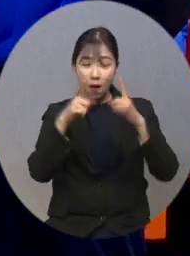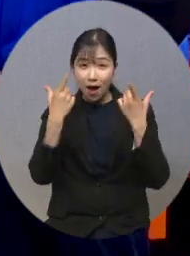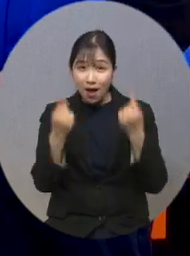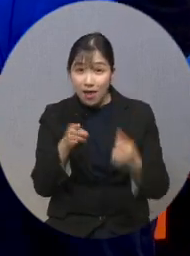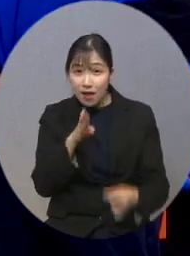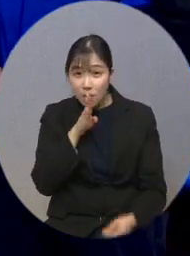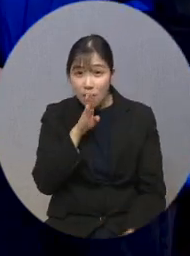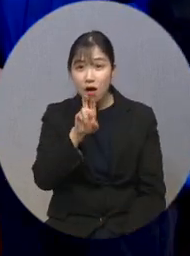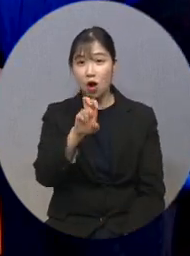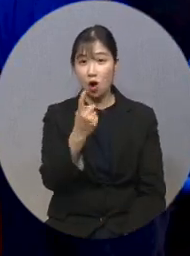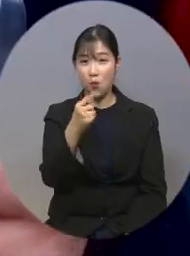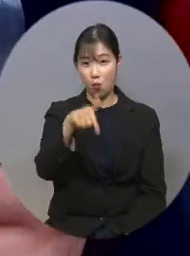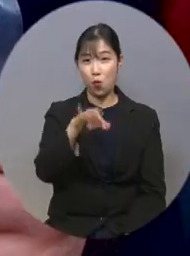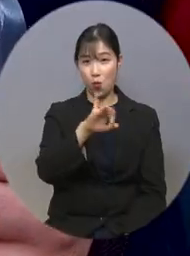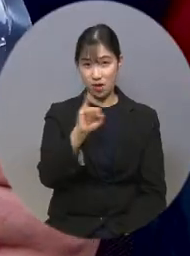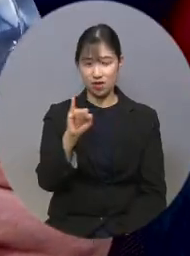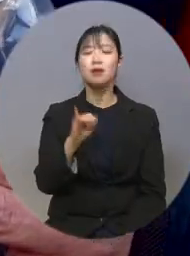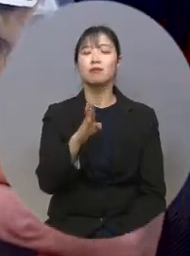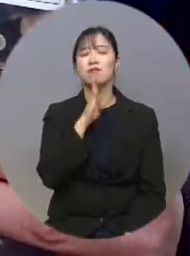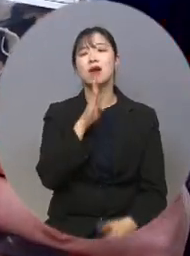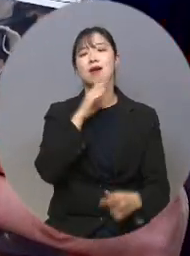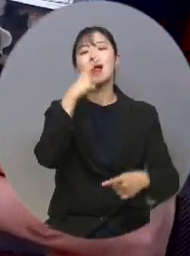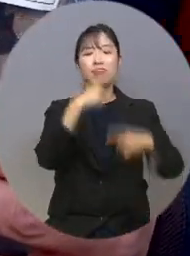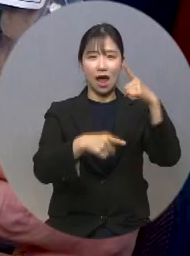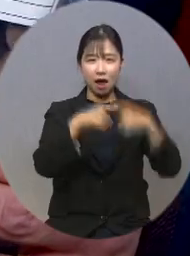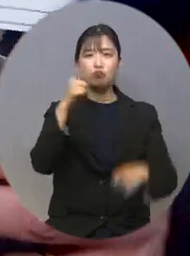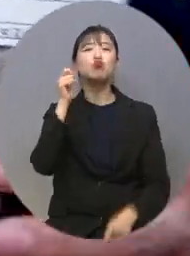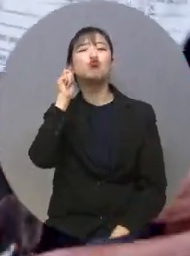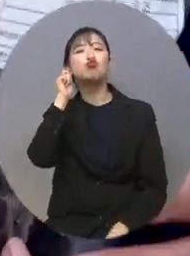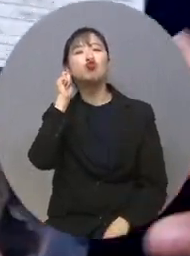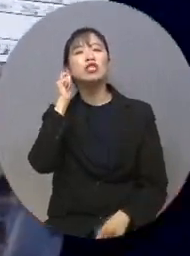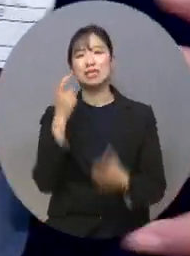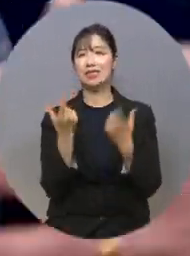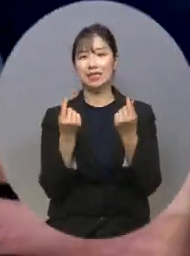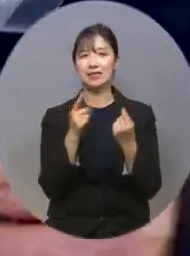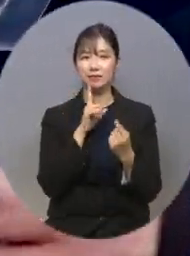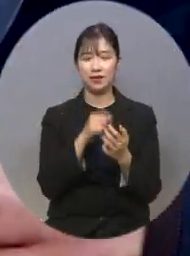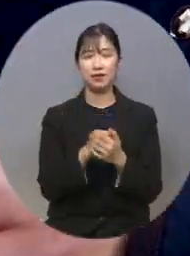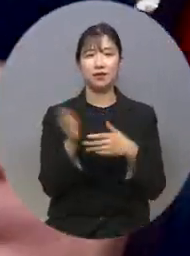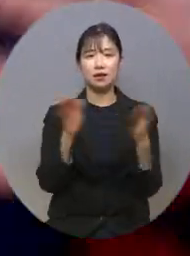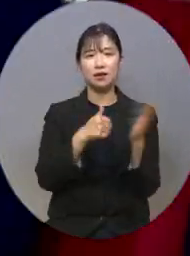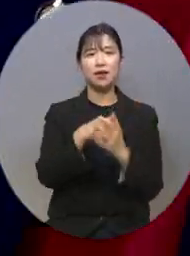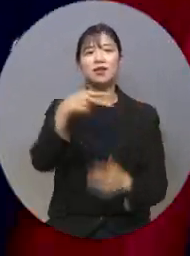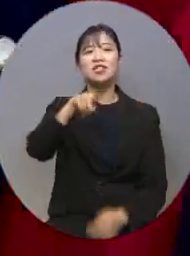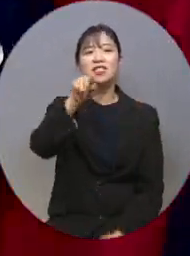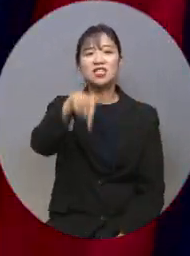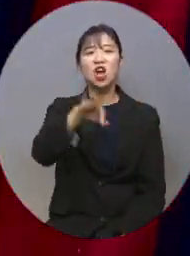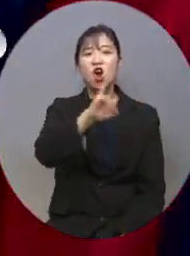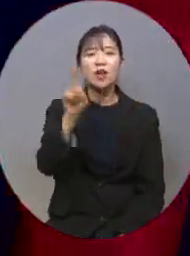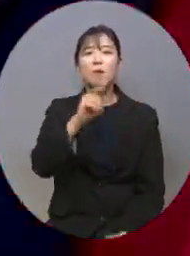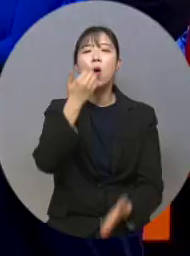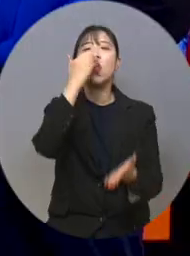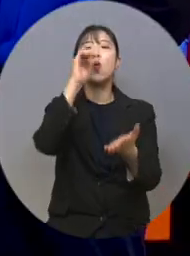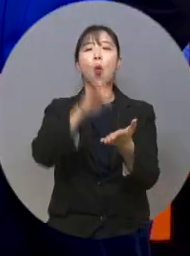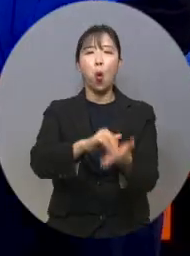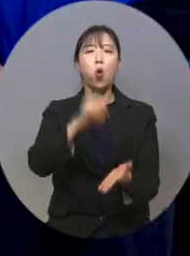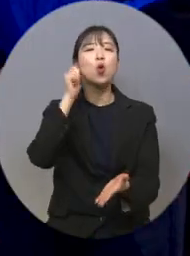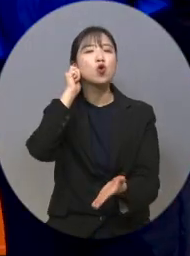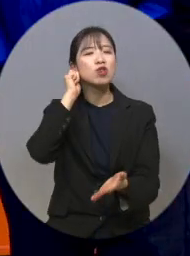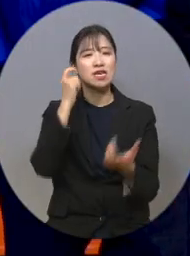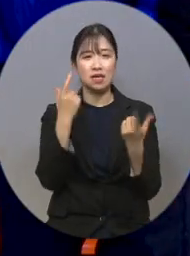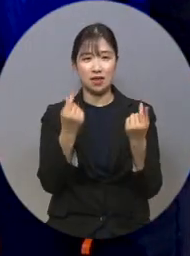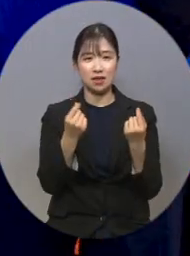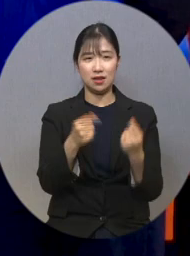같아서 목이라고 네 맞습니다. 나무 맞아요? 목자에 귀자 쓰는 거고요. 석이는 돌석자에 귀자 쓰는 겁니다. 아, 그러면 아,